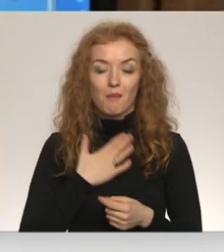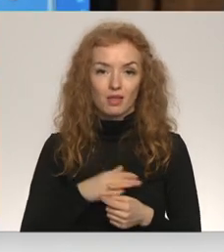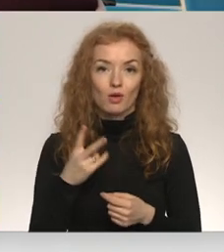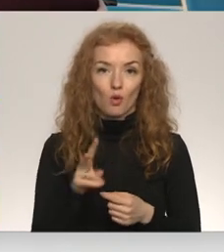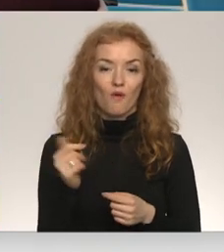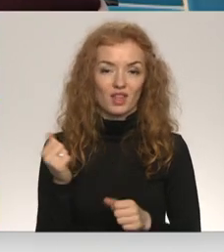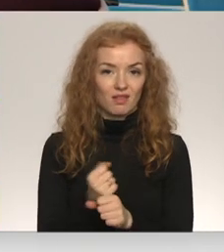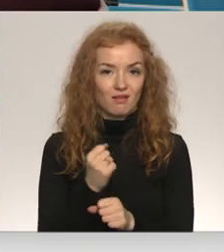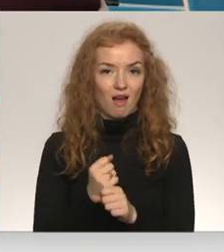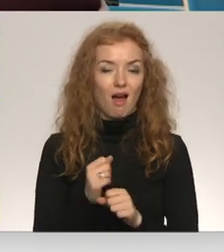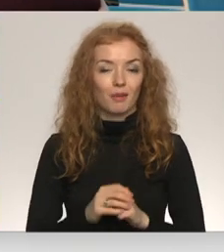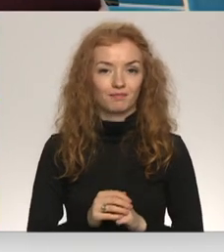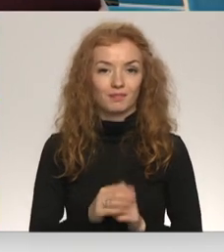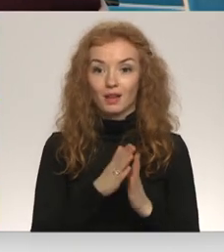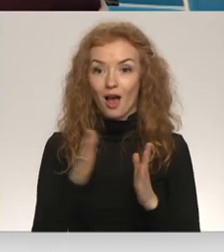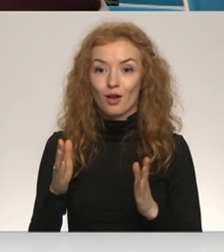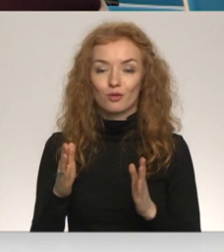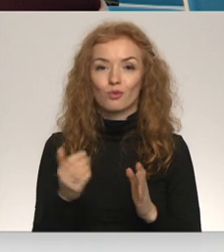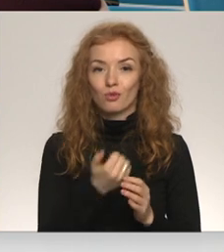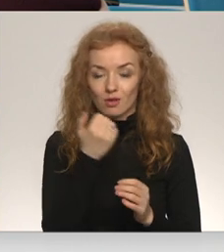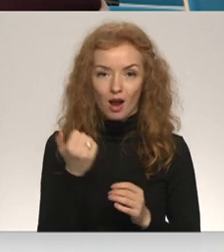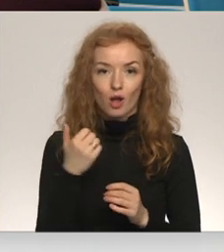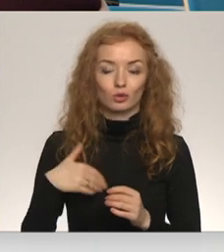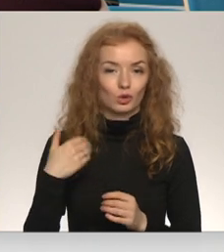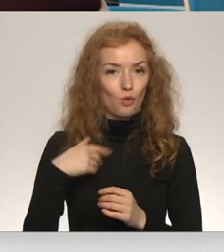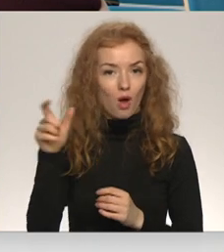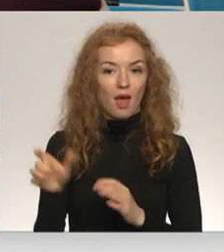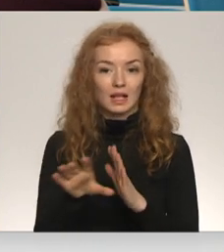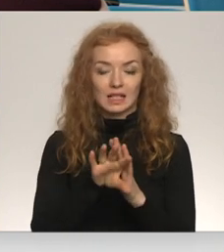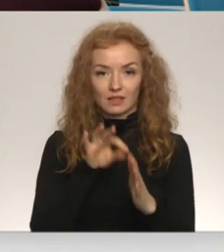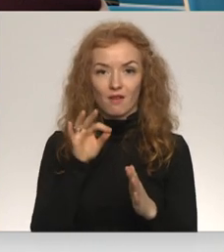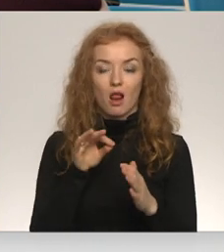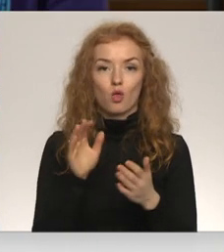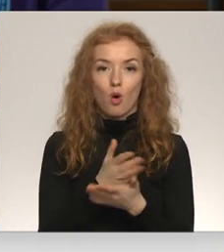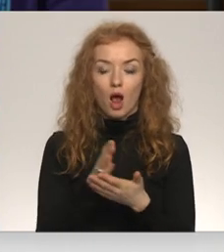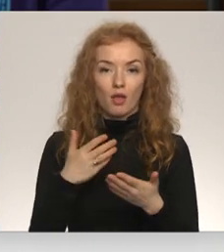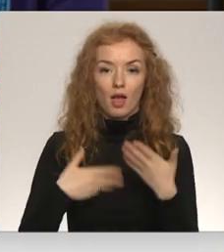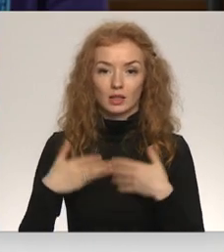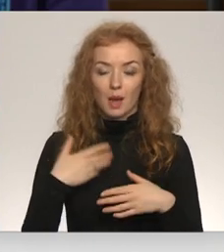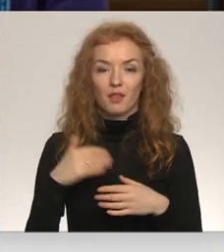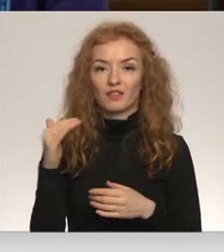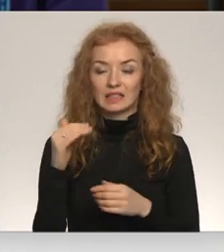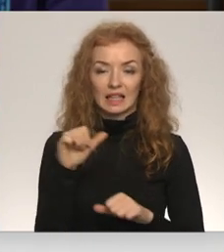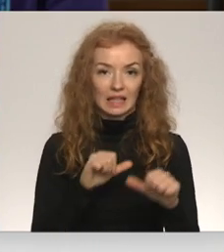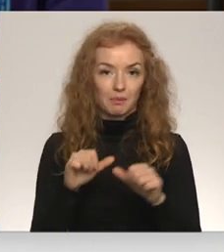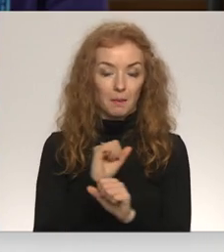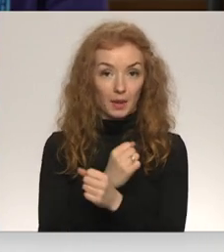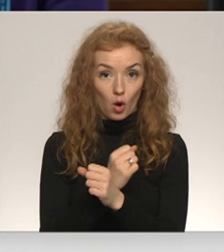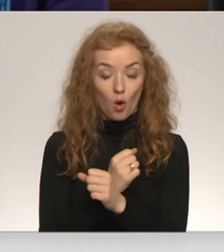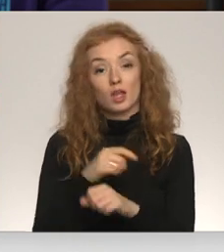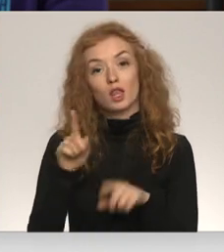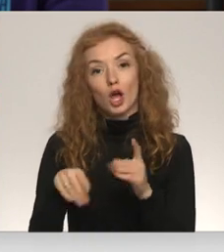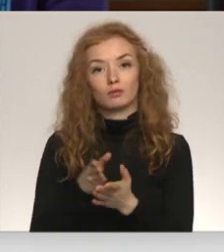dara. Ik gadu vairāki Talsuvalsts ģimnāzijas audzēkņi izvēlas likt eksāmenus ķīmijā, fizikā un bioloģijā, daļa